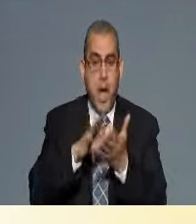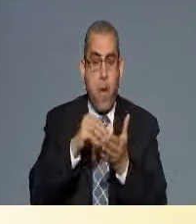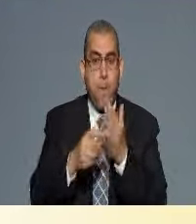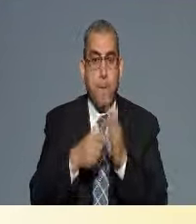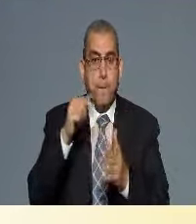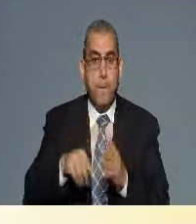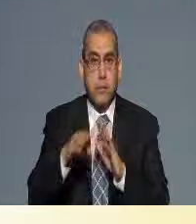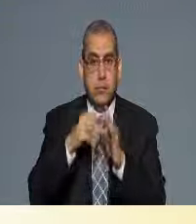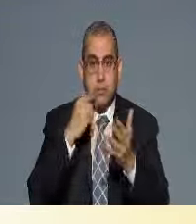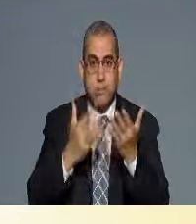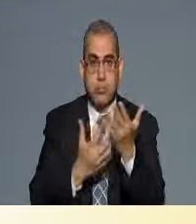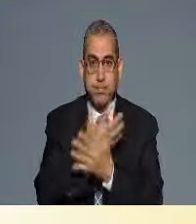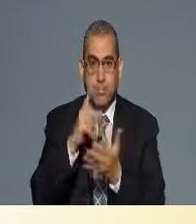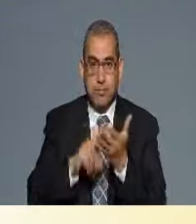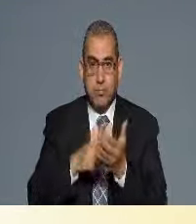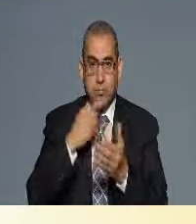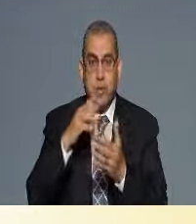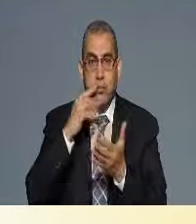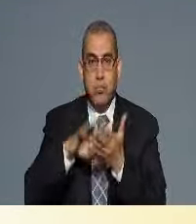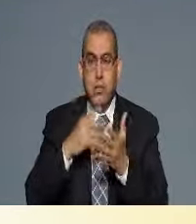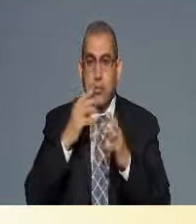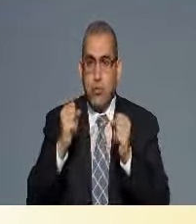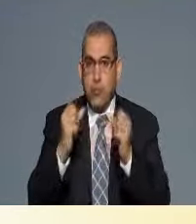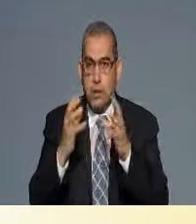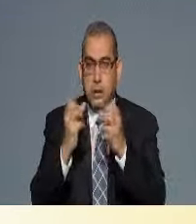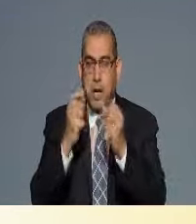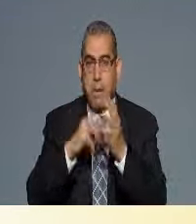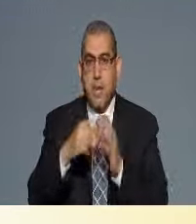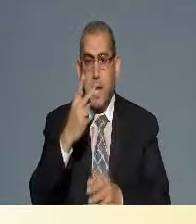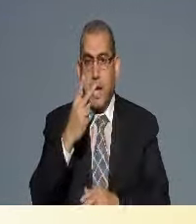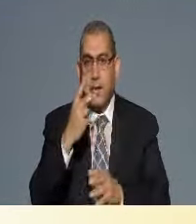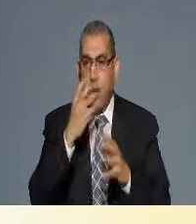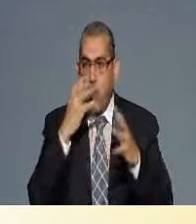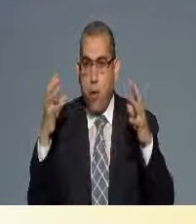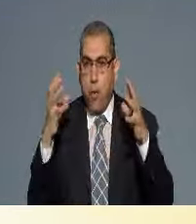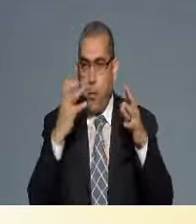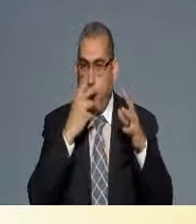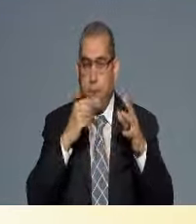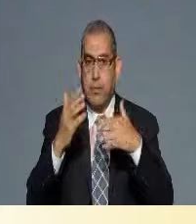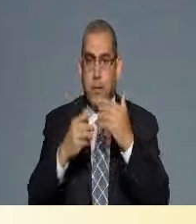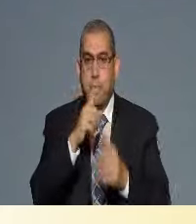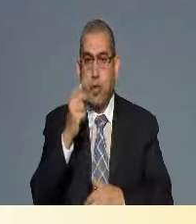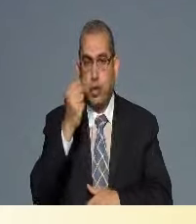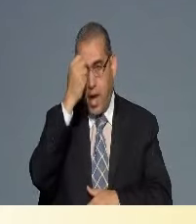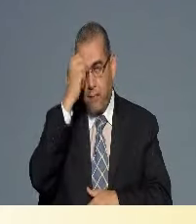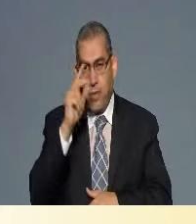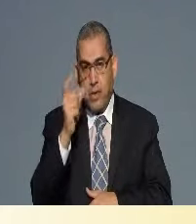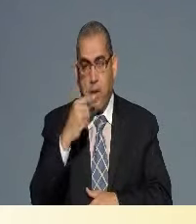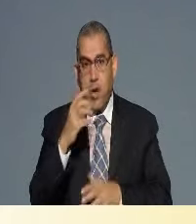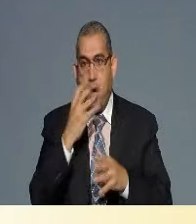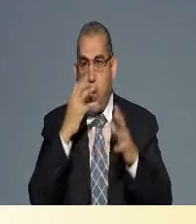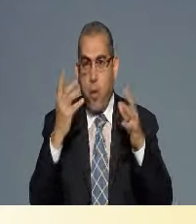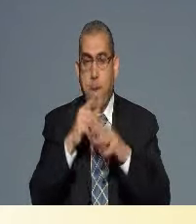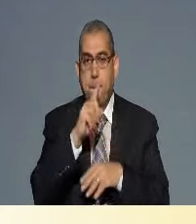نظام الدراير، عندنا مجففات تقريبا بتجفف 2 مجفف لكل اريا 120 الف طن، تجفيف سيادتك 100 طن